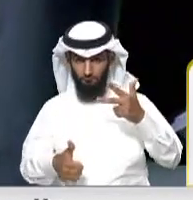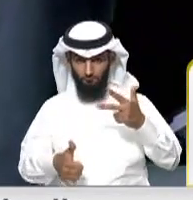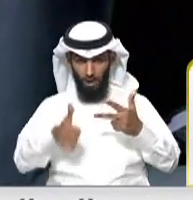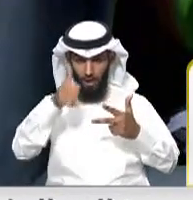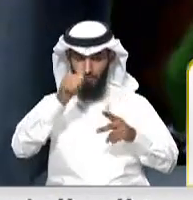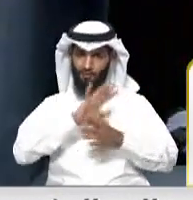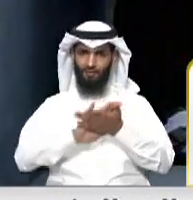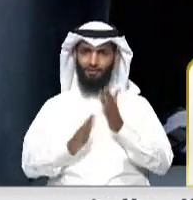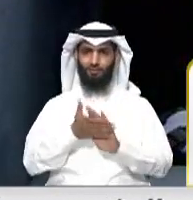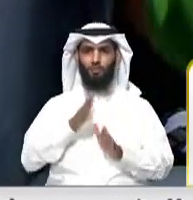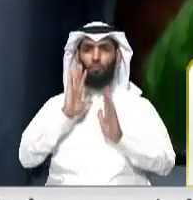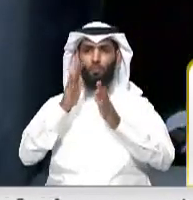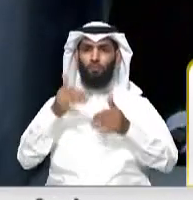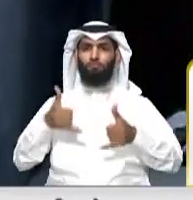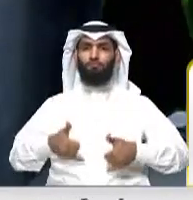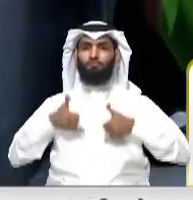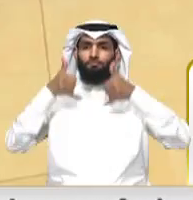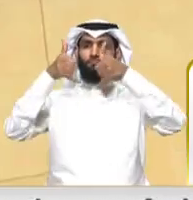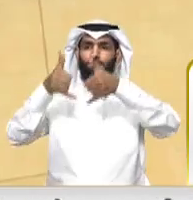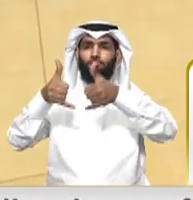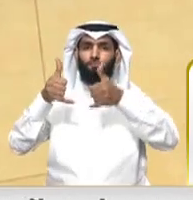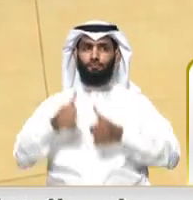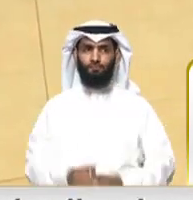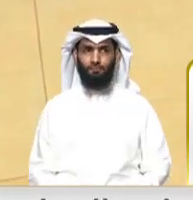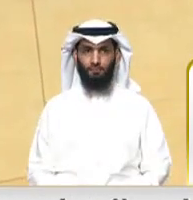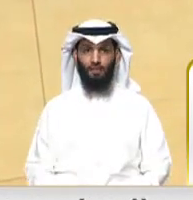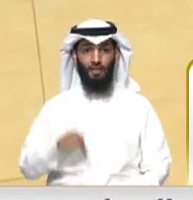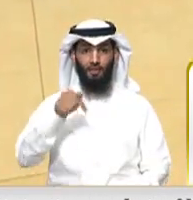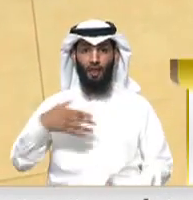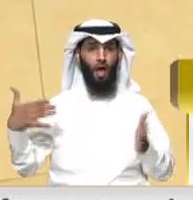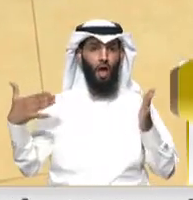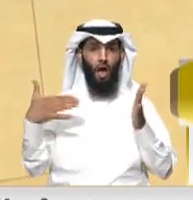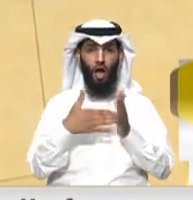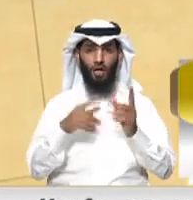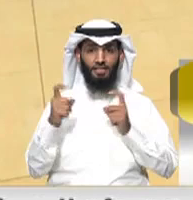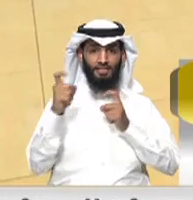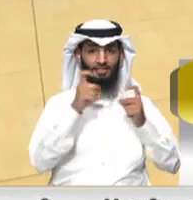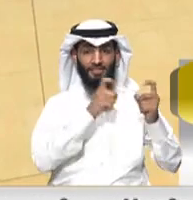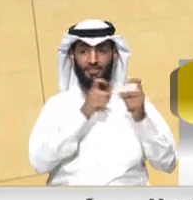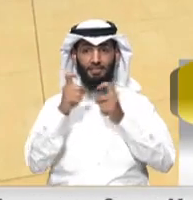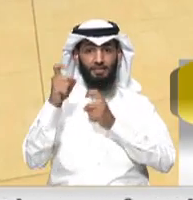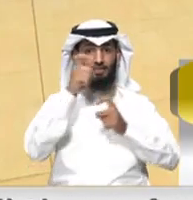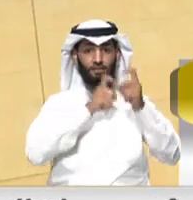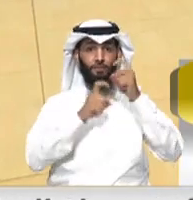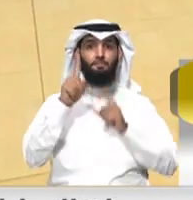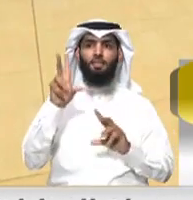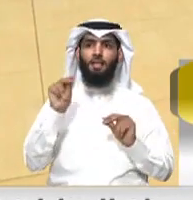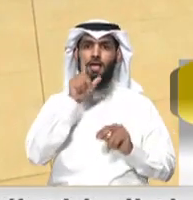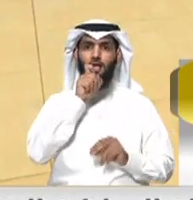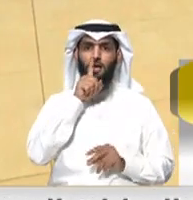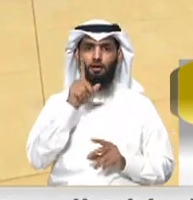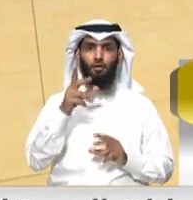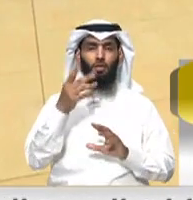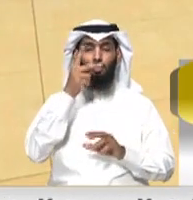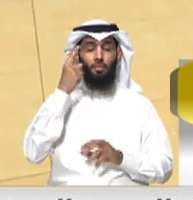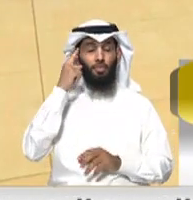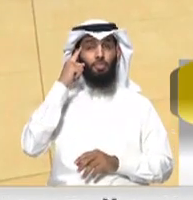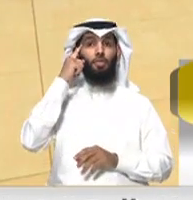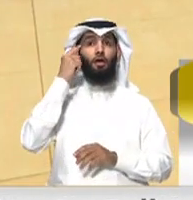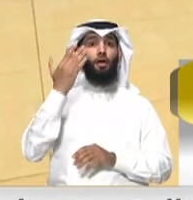سيتوج بلقب الدوري. نهائي، ونهائي كان مثير، وطبعا ذكرنا بنهائيات الكويت القادسية